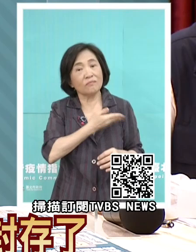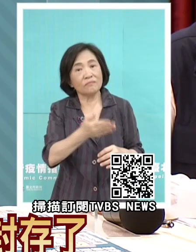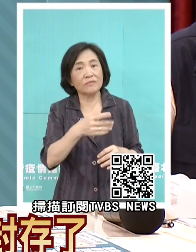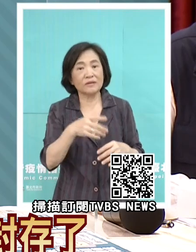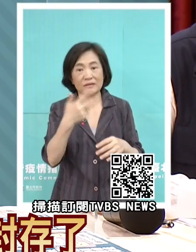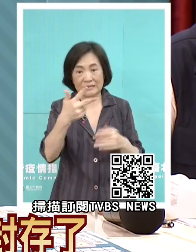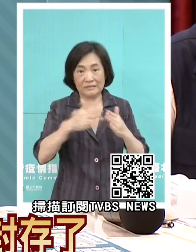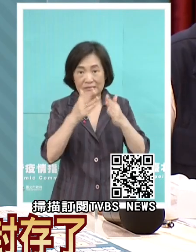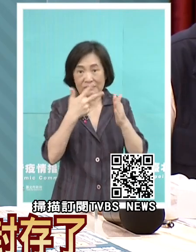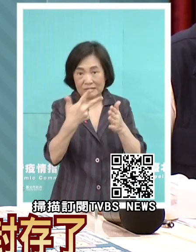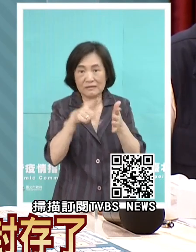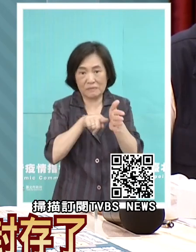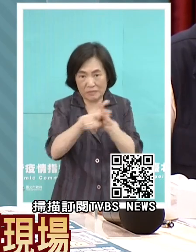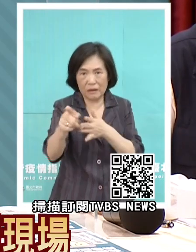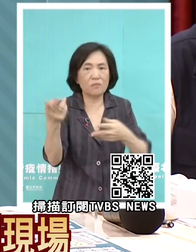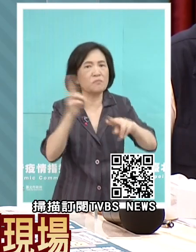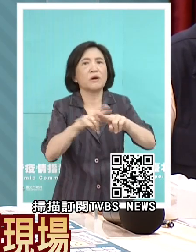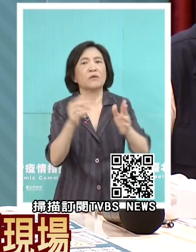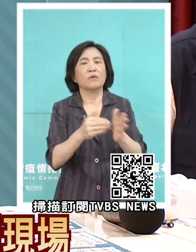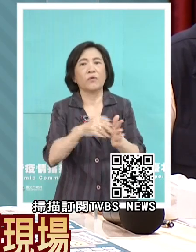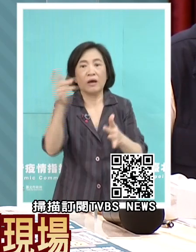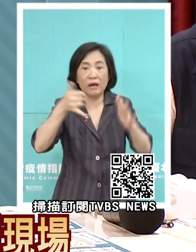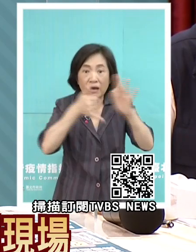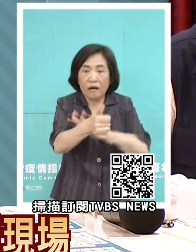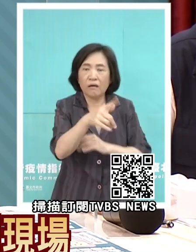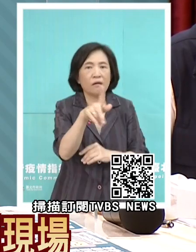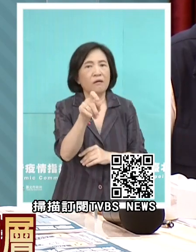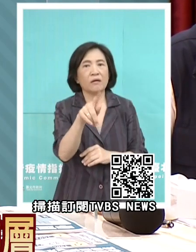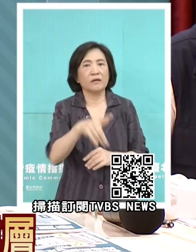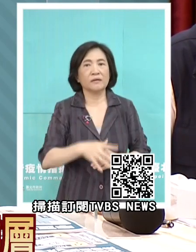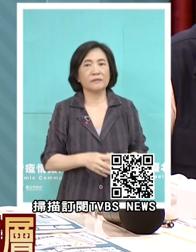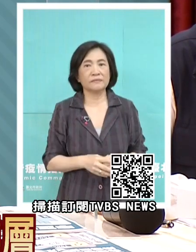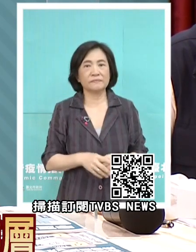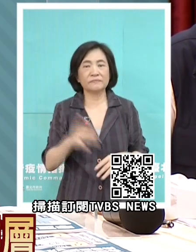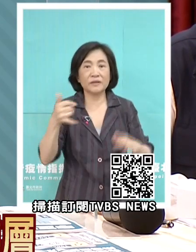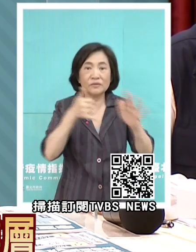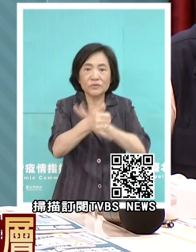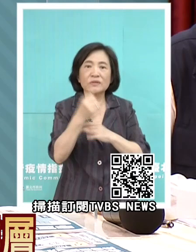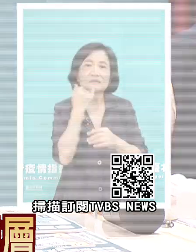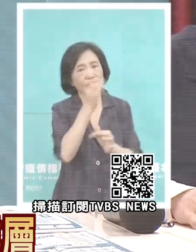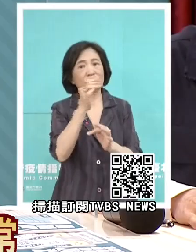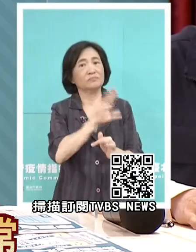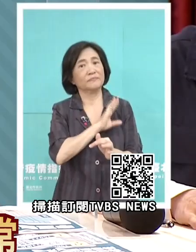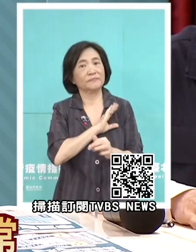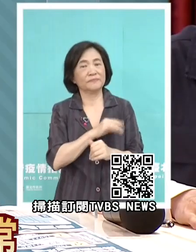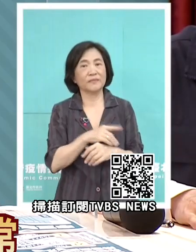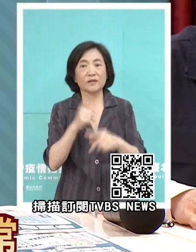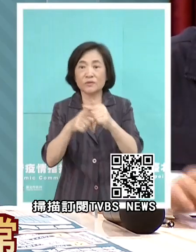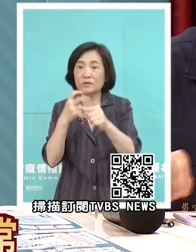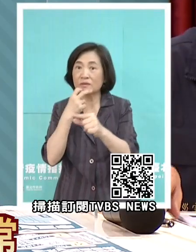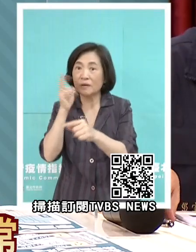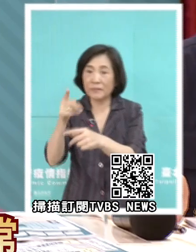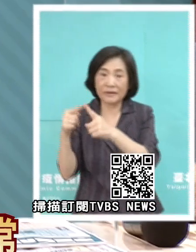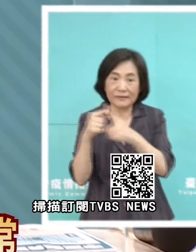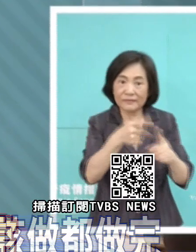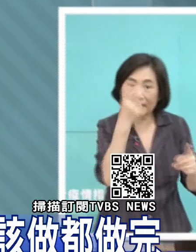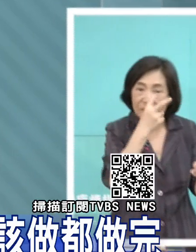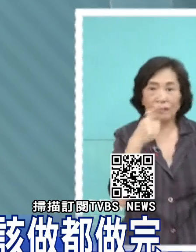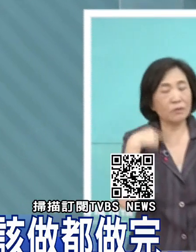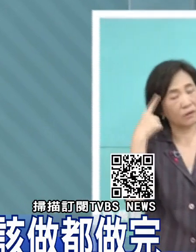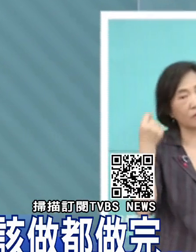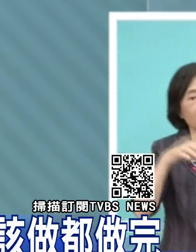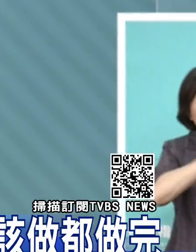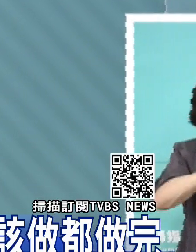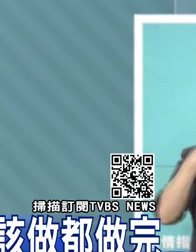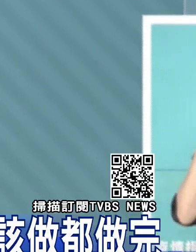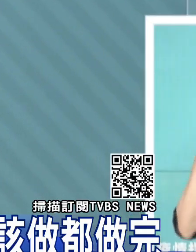七楼的部分已经全部封存了，所以应该他也没有办法到现场，他去的开始其他的楼层，中央来下来关系很正常。 柯文哲